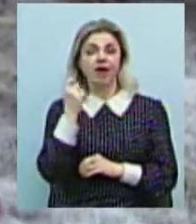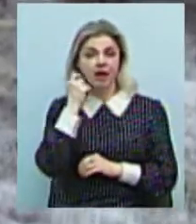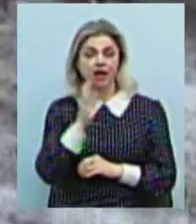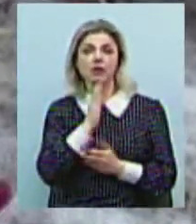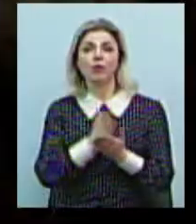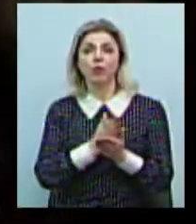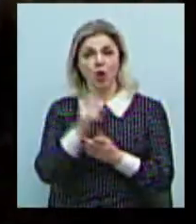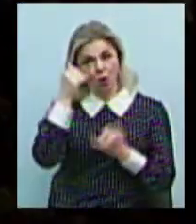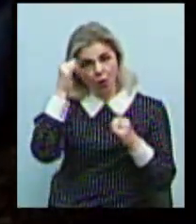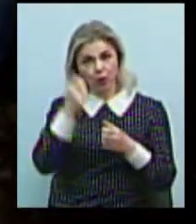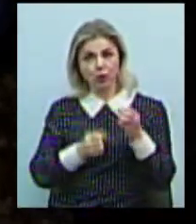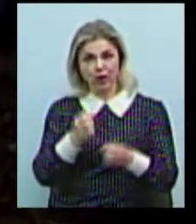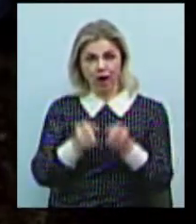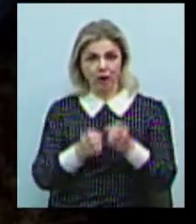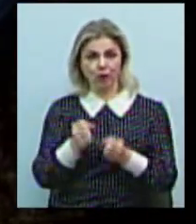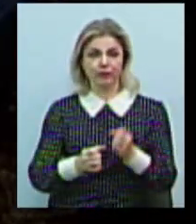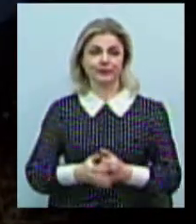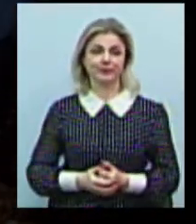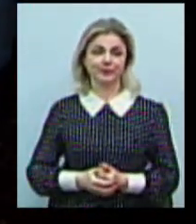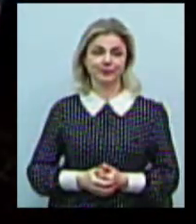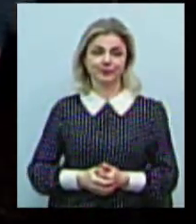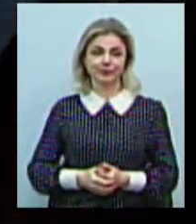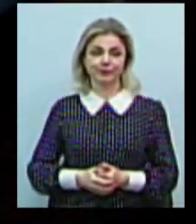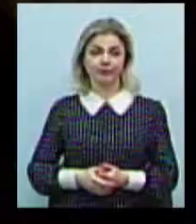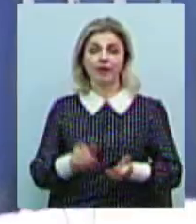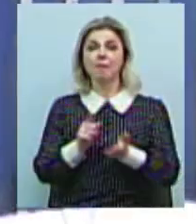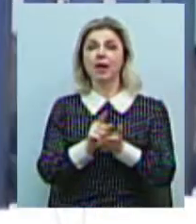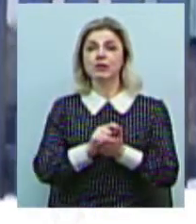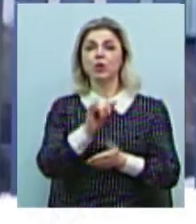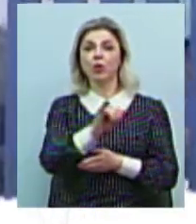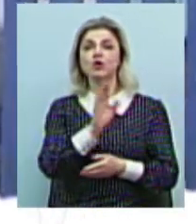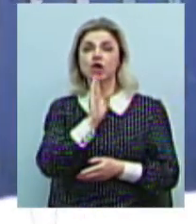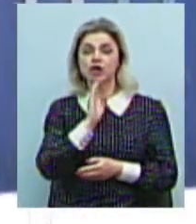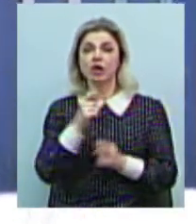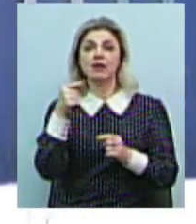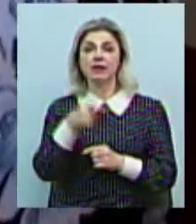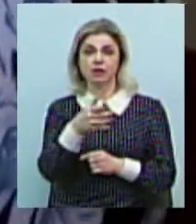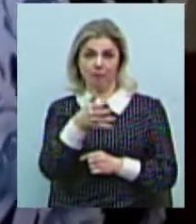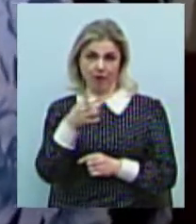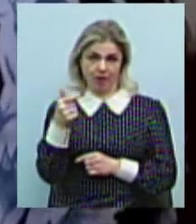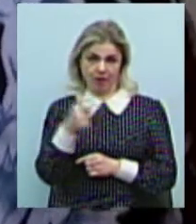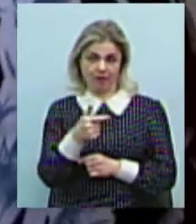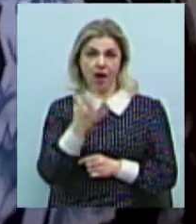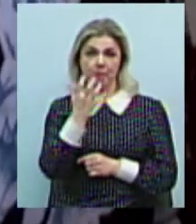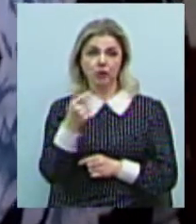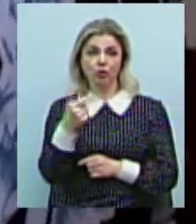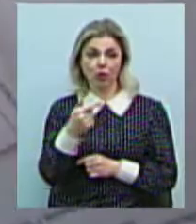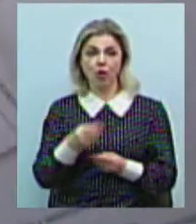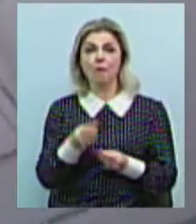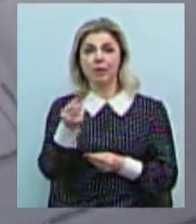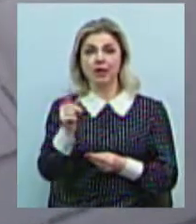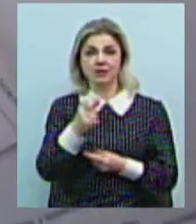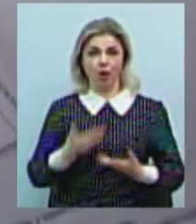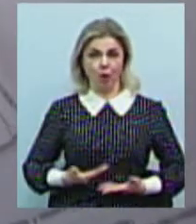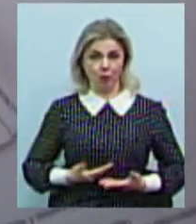пропрацювала дояркою. Вітки, не. Пенсія у пані Ніни – 1500 гривень. 500 з них віддає за комунальні